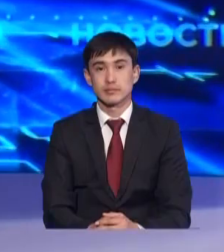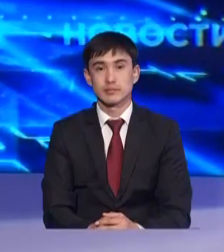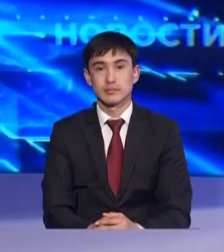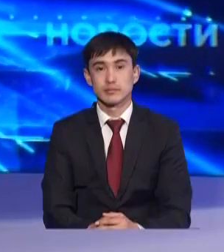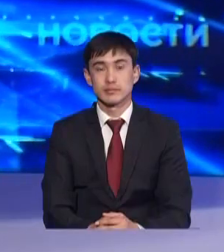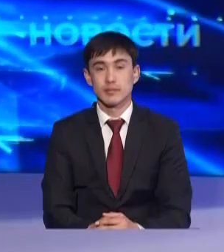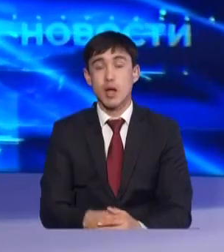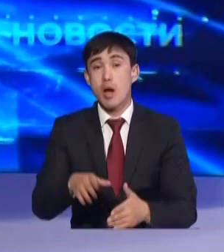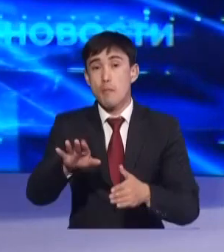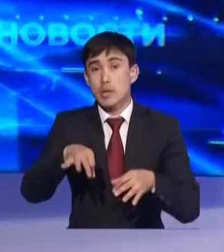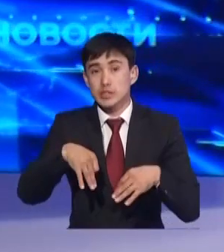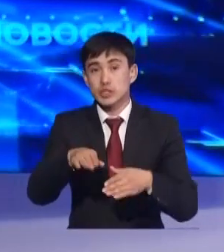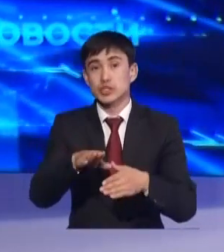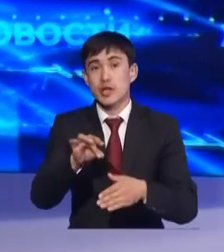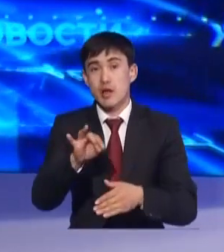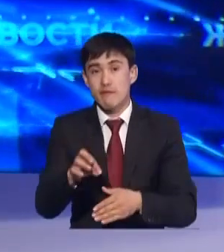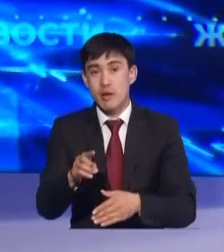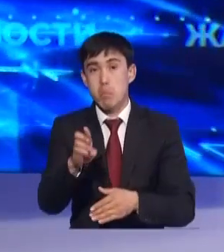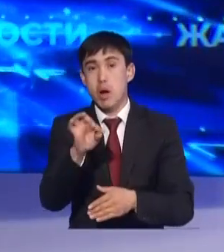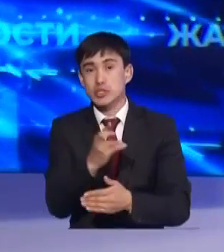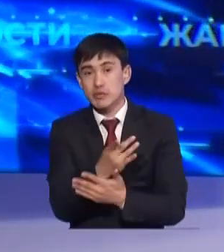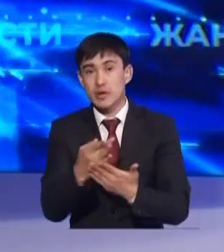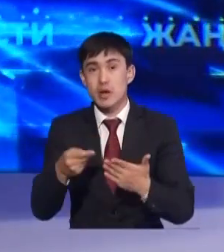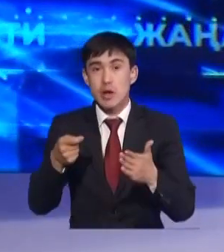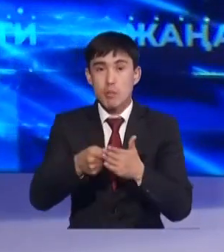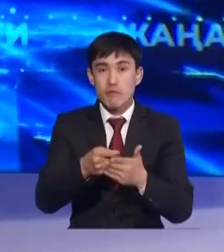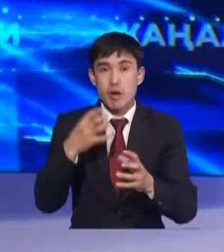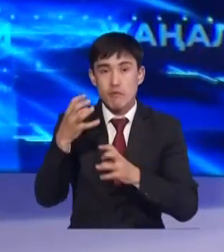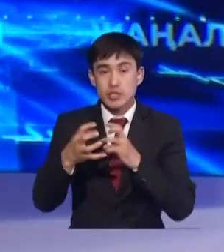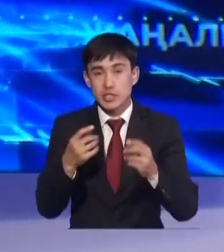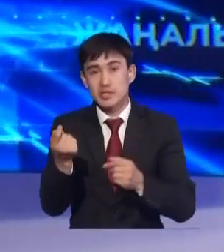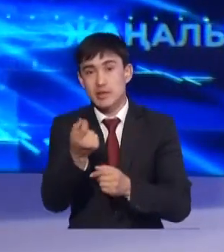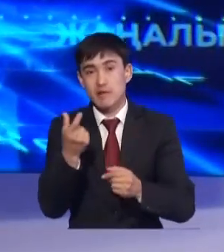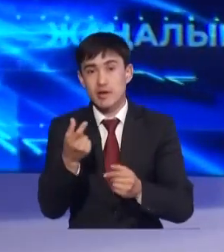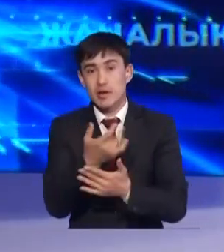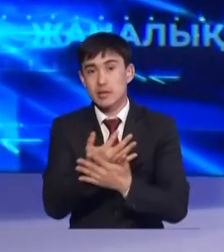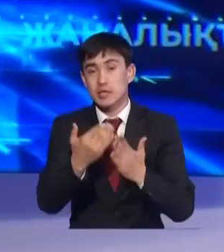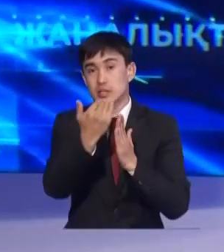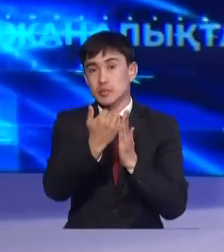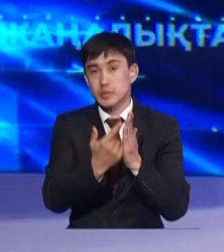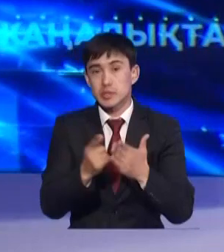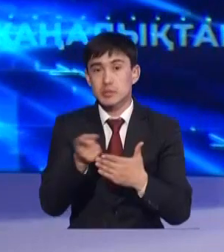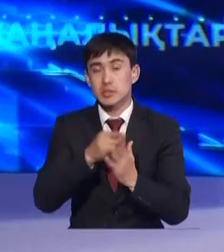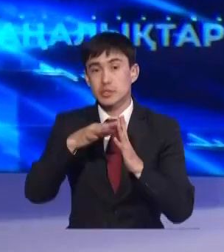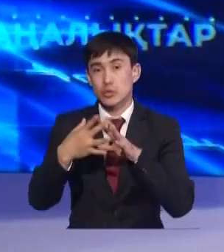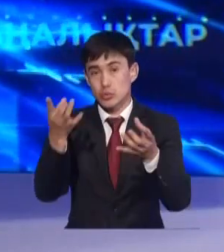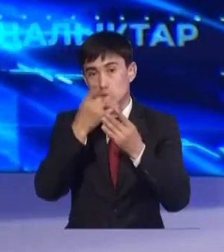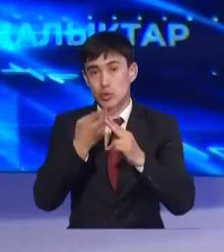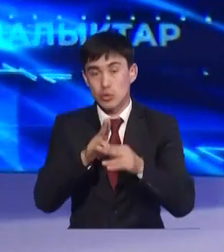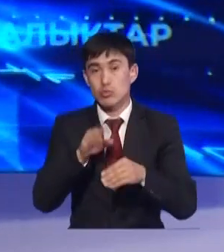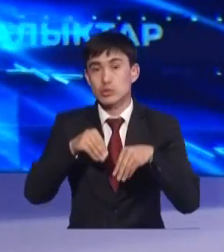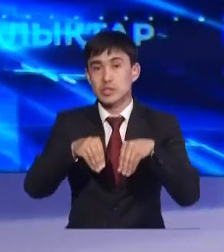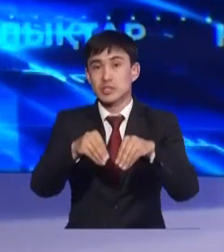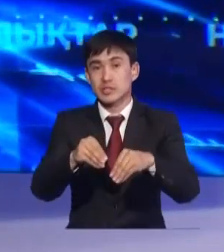телеканал масленичные яровые бахчевые кормовые овощные и зерновые список наименований сельхозкультур которыми будут